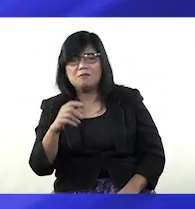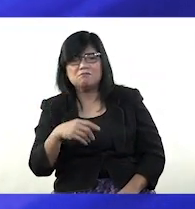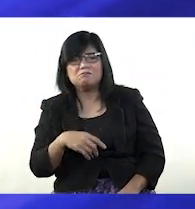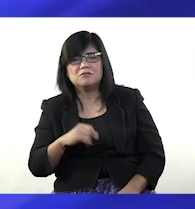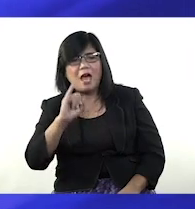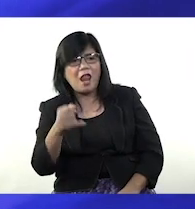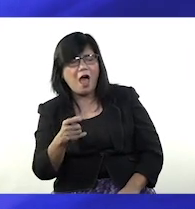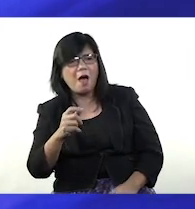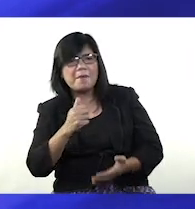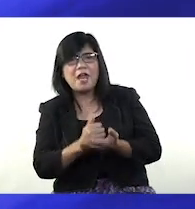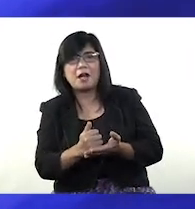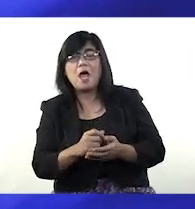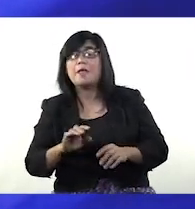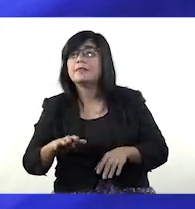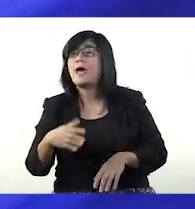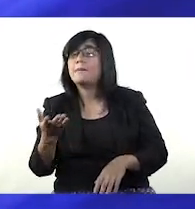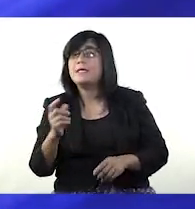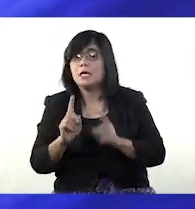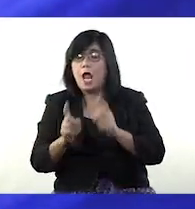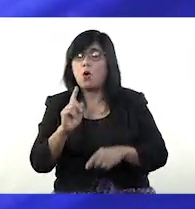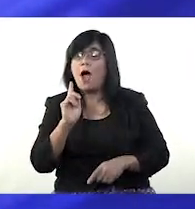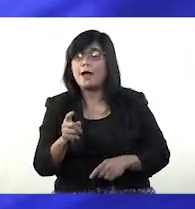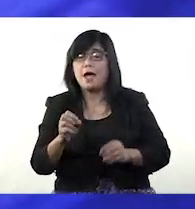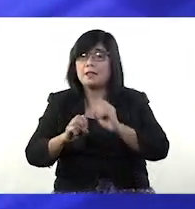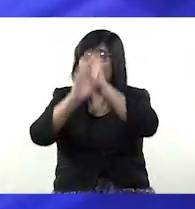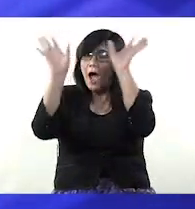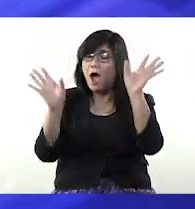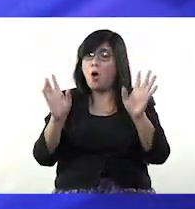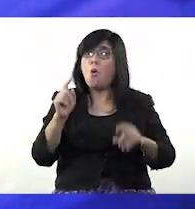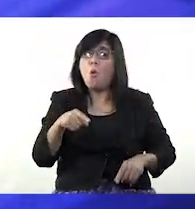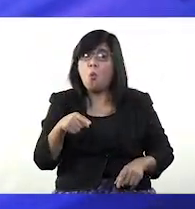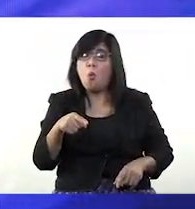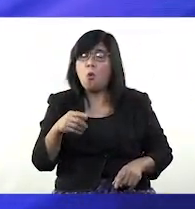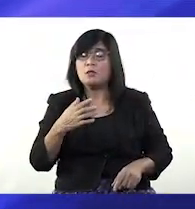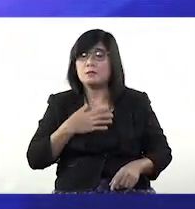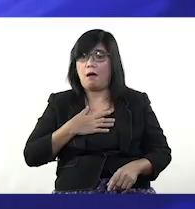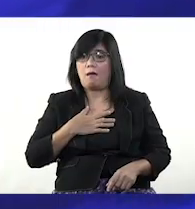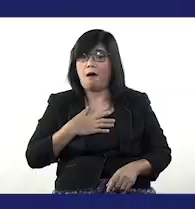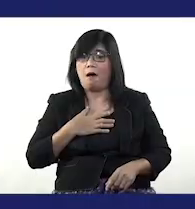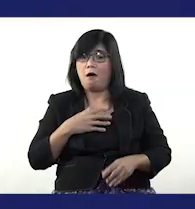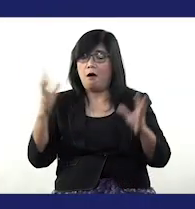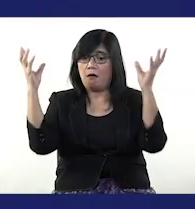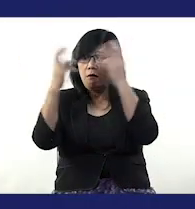Hai tapi terang membuat orang menyadari mana benar malah salah itulah tugas kita yang kedua